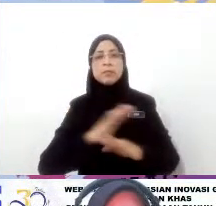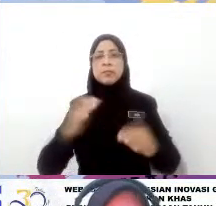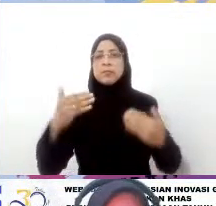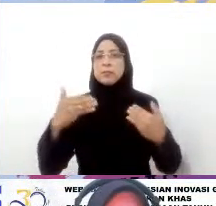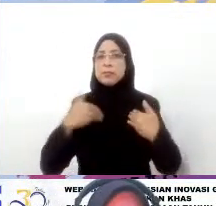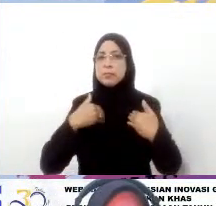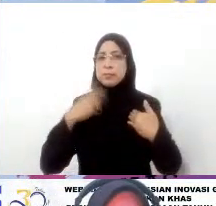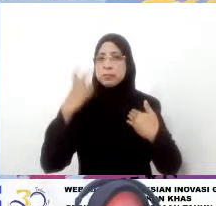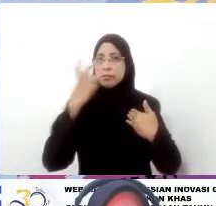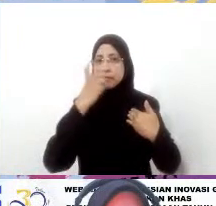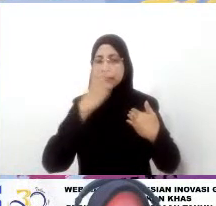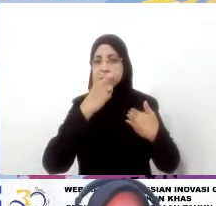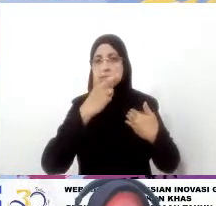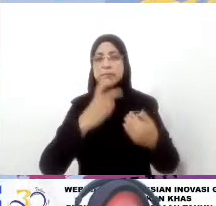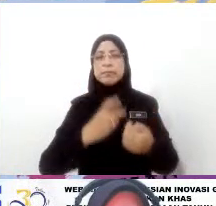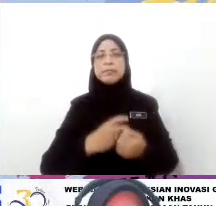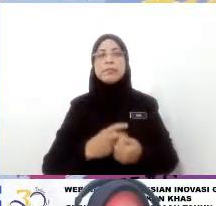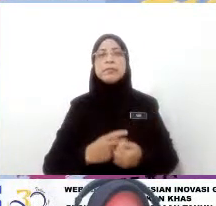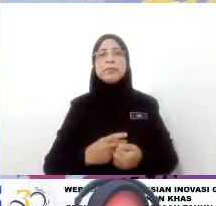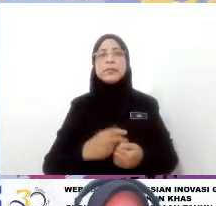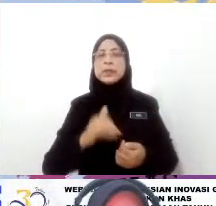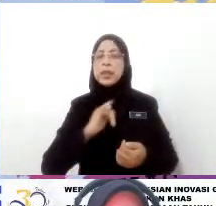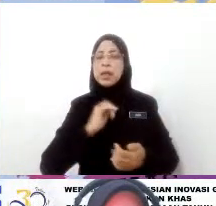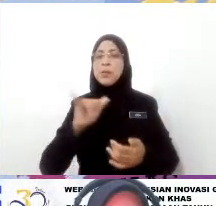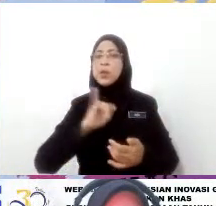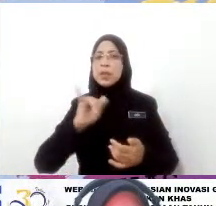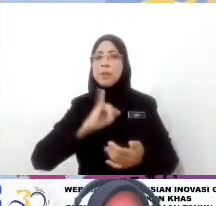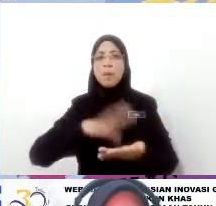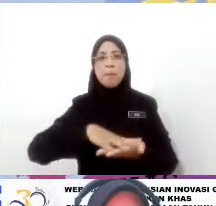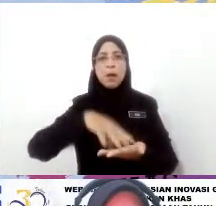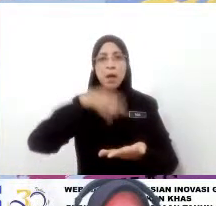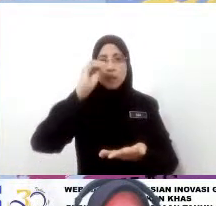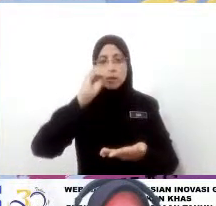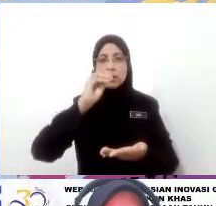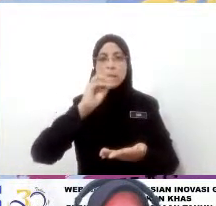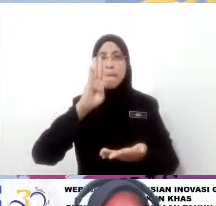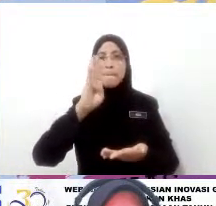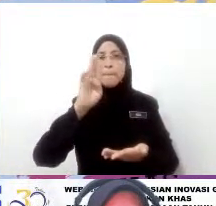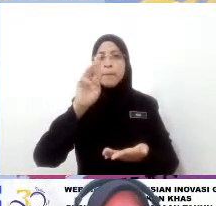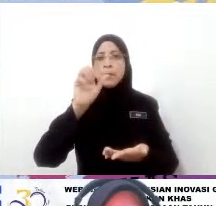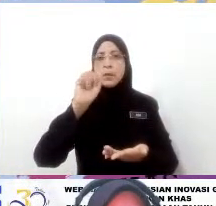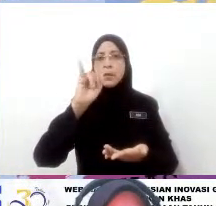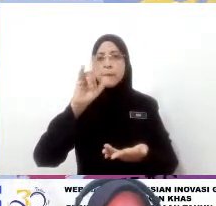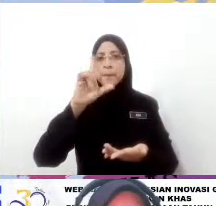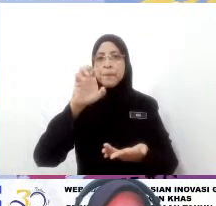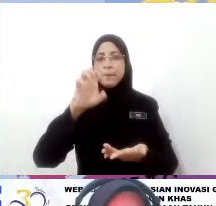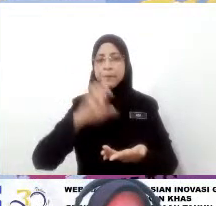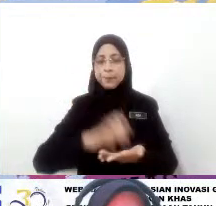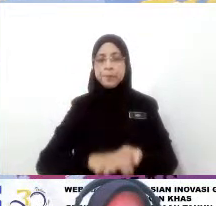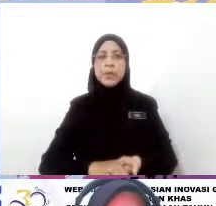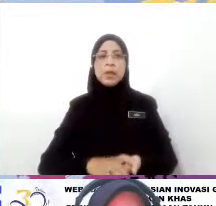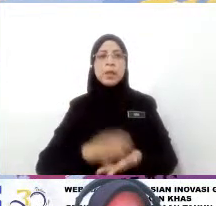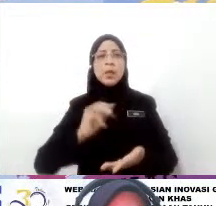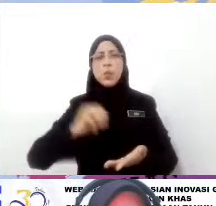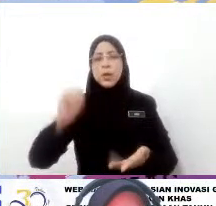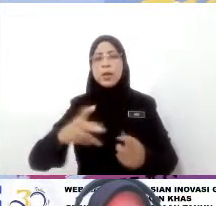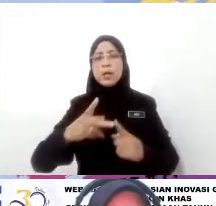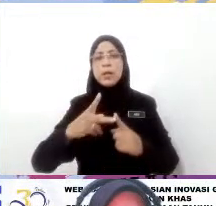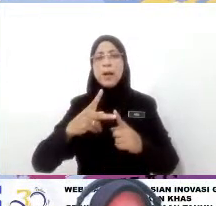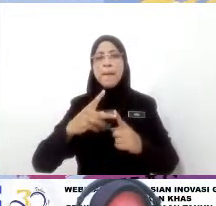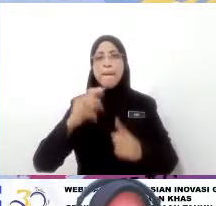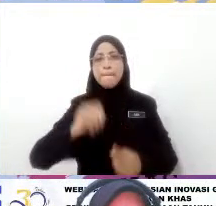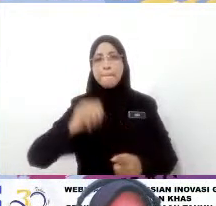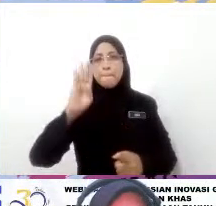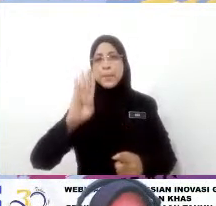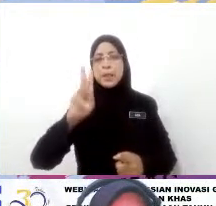Apa yang saya buat mula-mula, kena belajar lah. Sama juga sebenarnya yang belajar braille ni semua di sekolah rendah. Tapi,